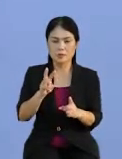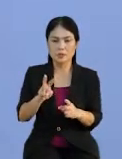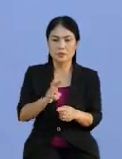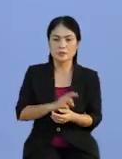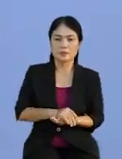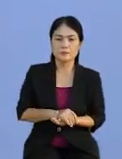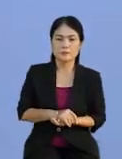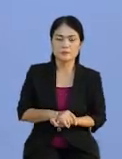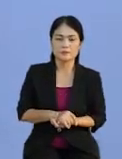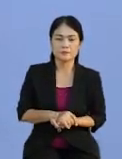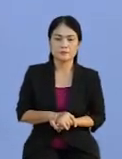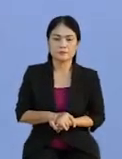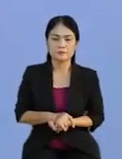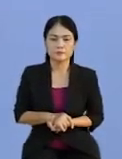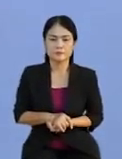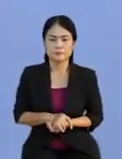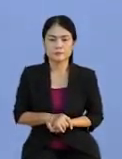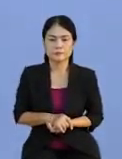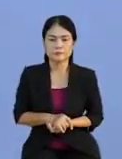Mồm